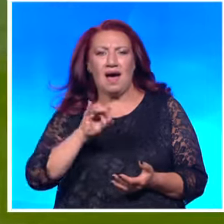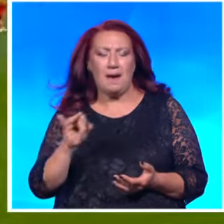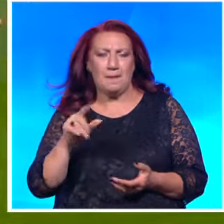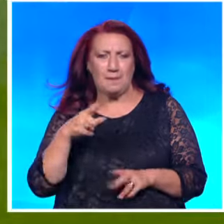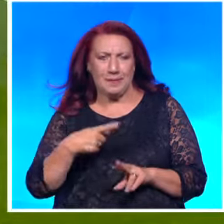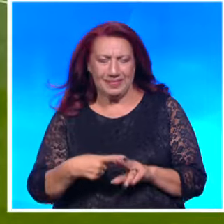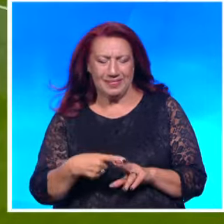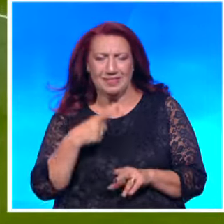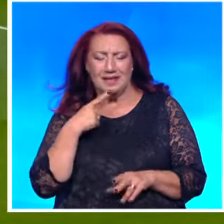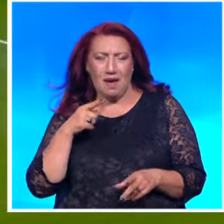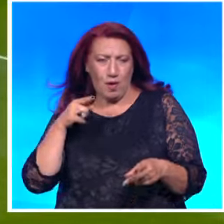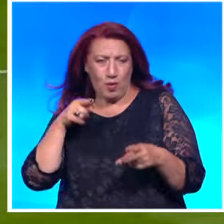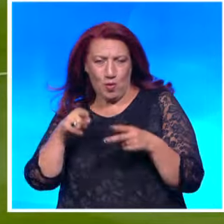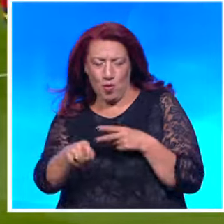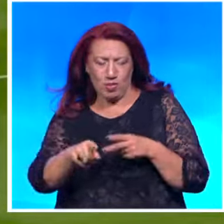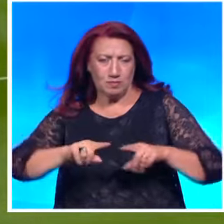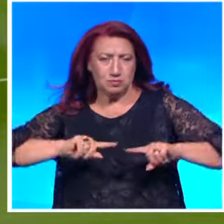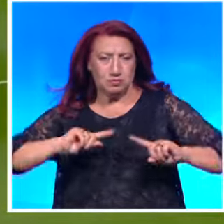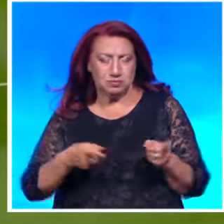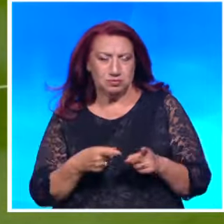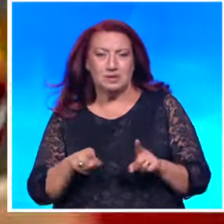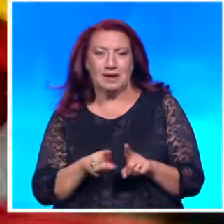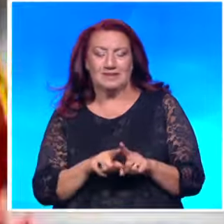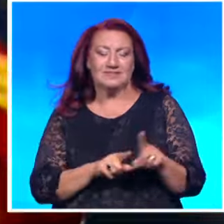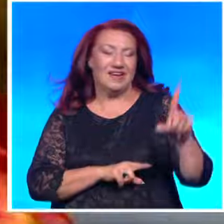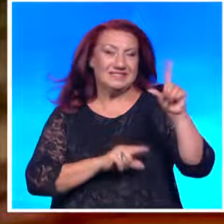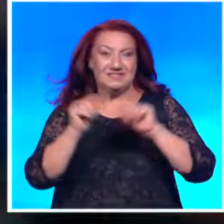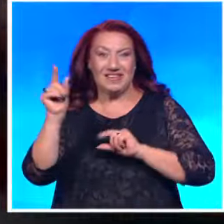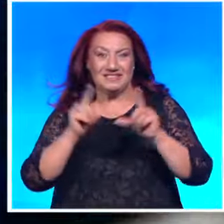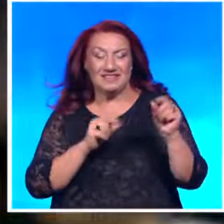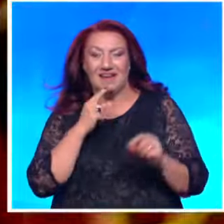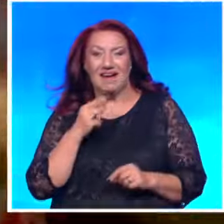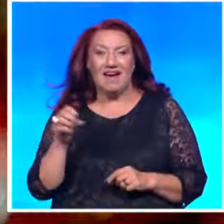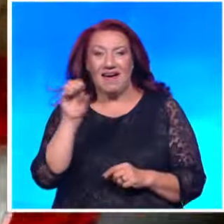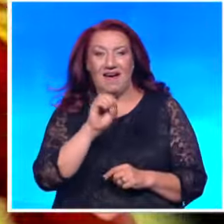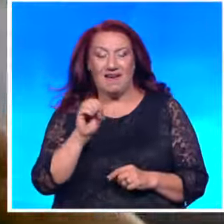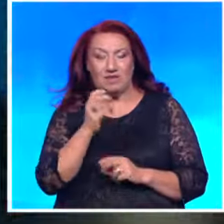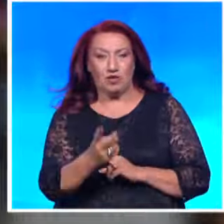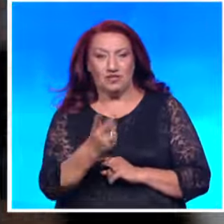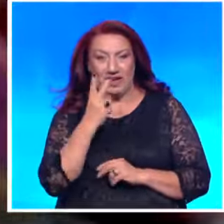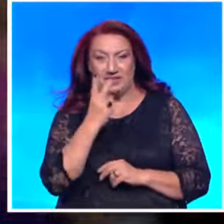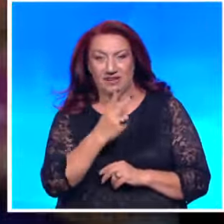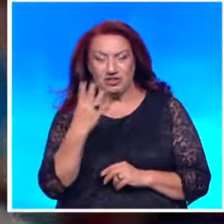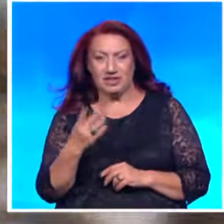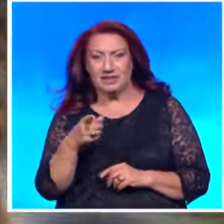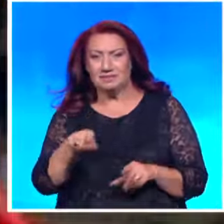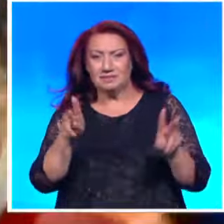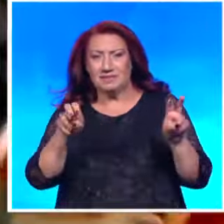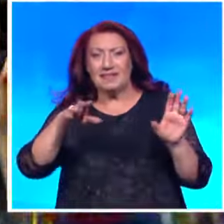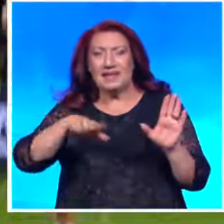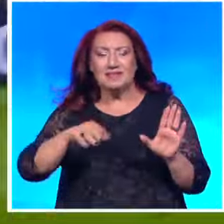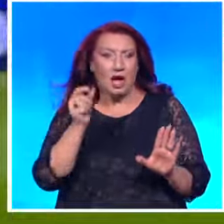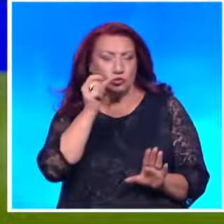час и се превърна в голямата звезда на Евро 2024. Детето чудо на Испания чупи рекорд след рекорд.